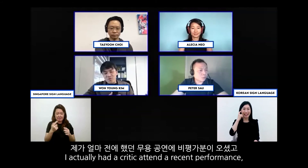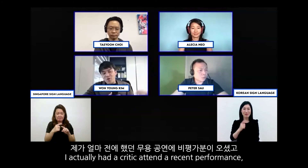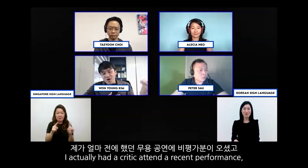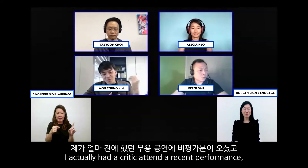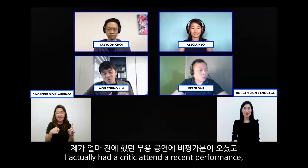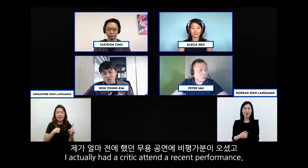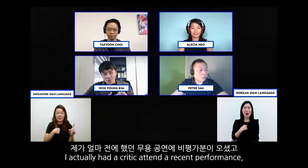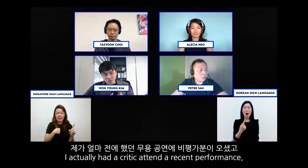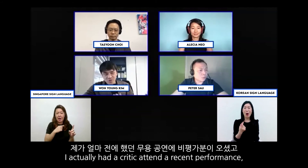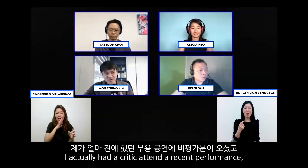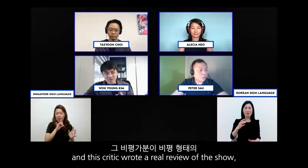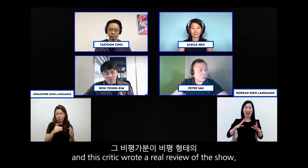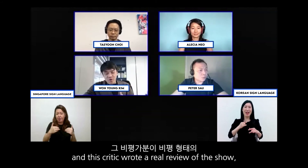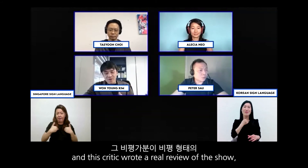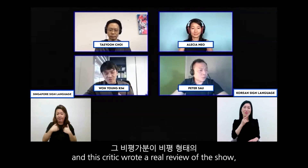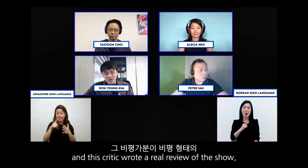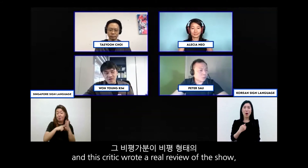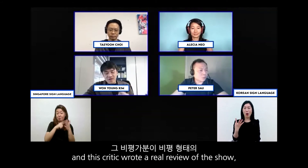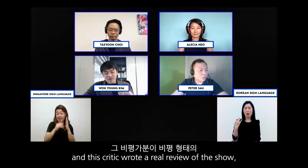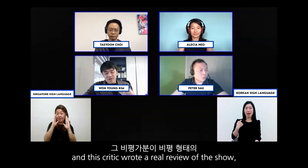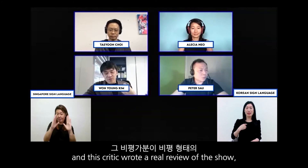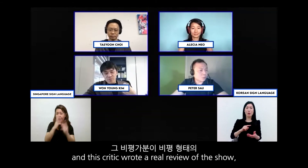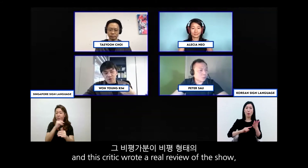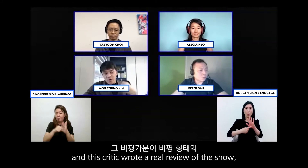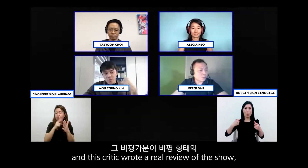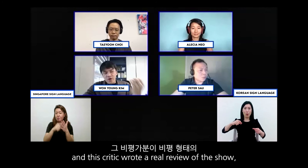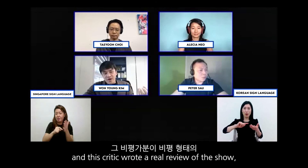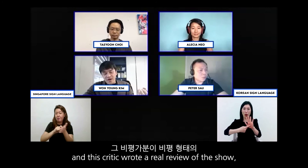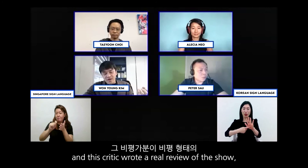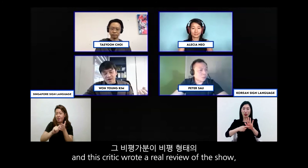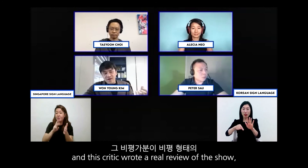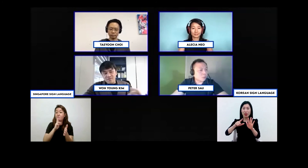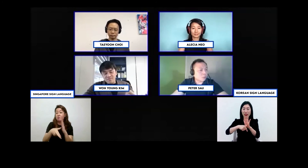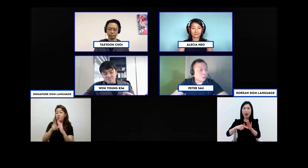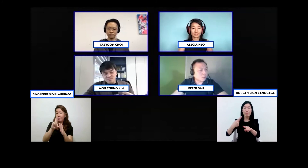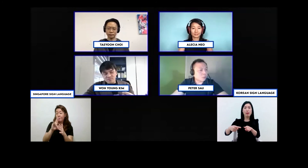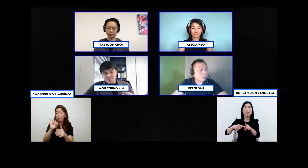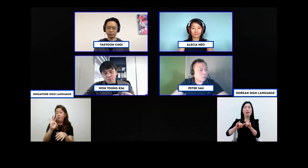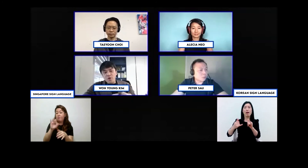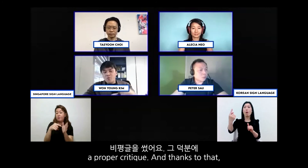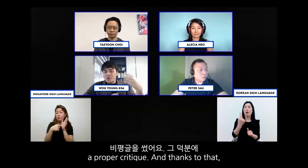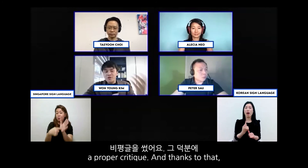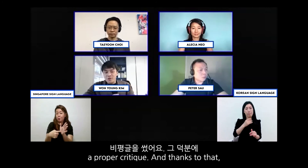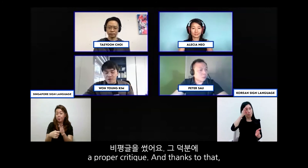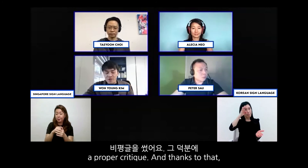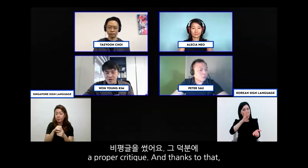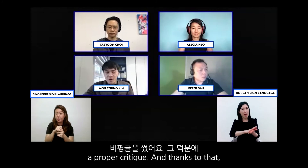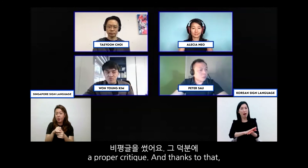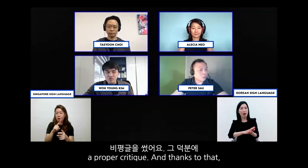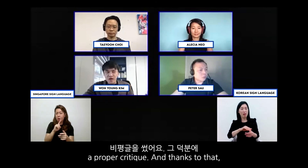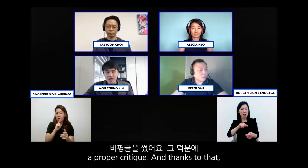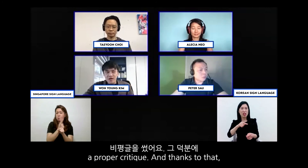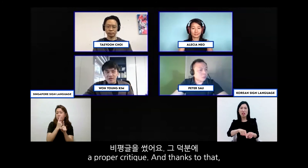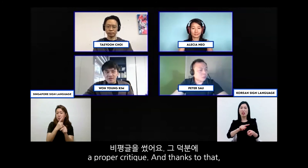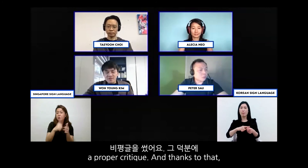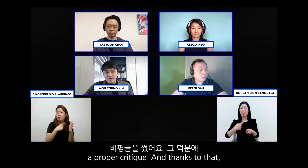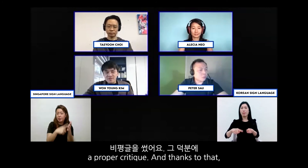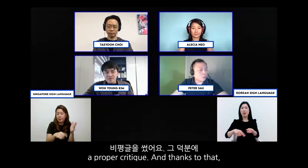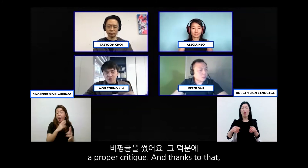공연에 어떤 비평가분이 오셨고 그 비평가분이 비평협회의 비평문을 썼어요. 그